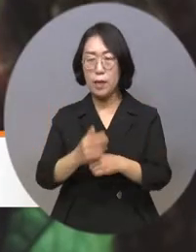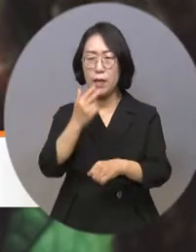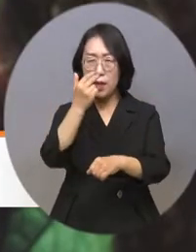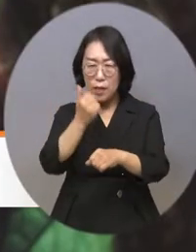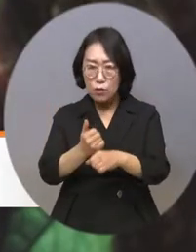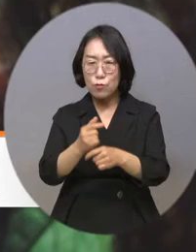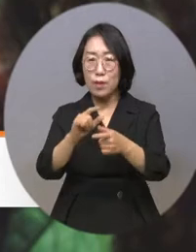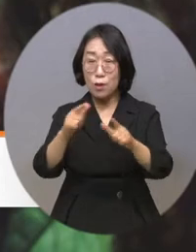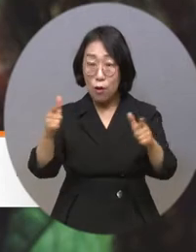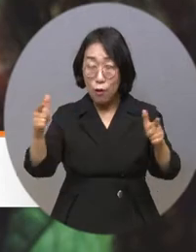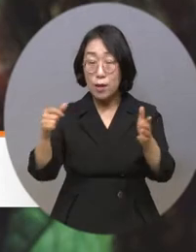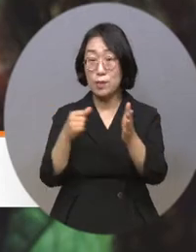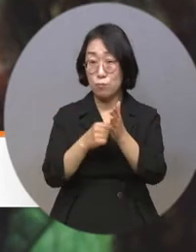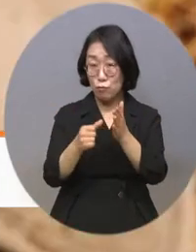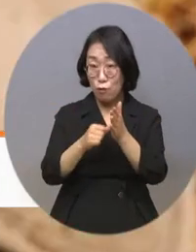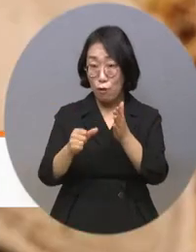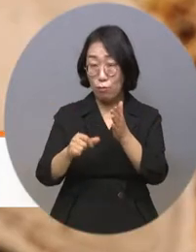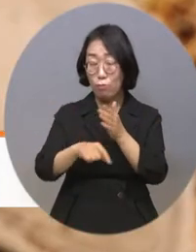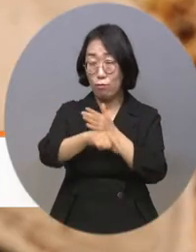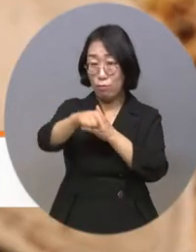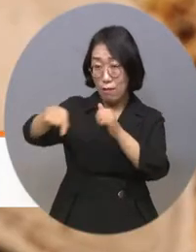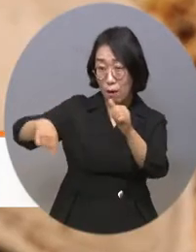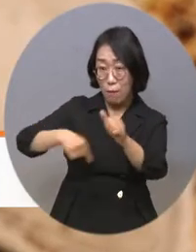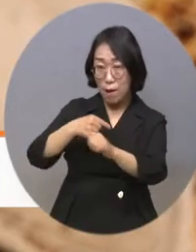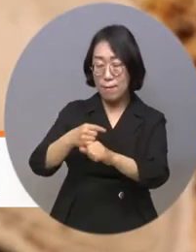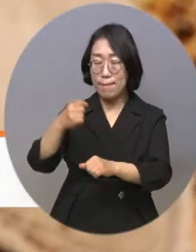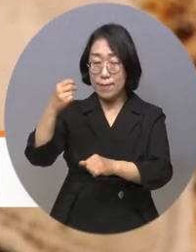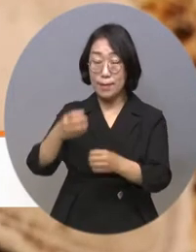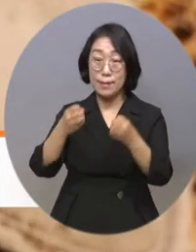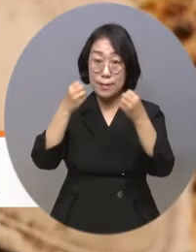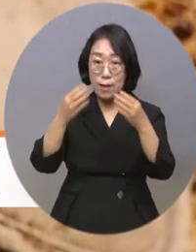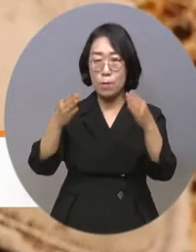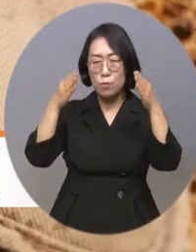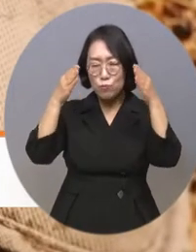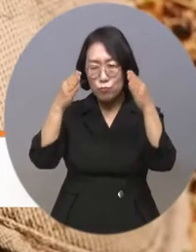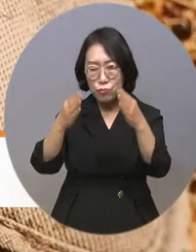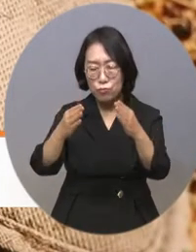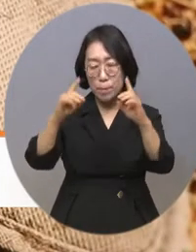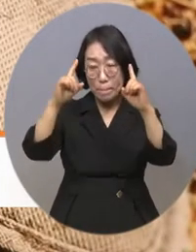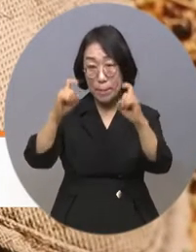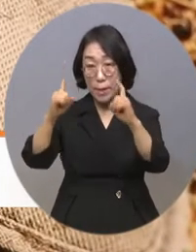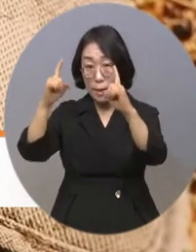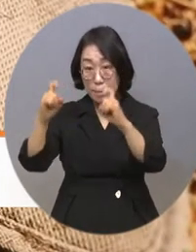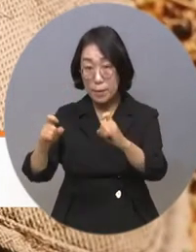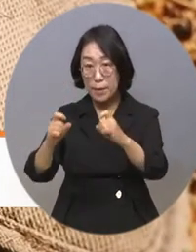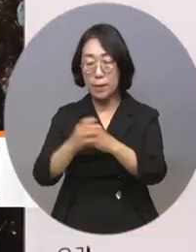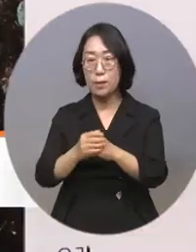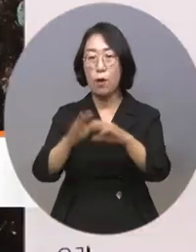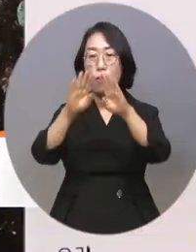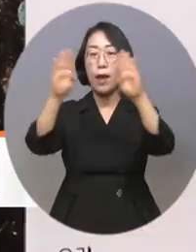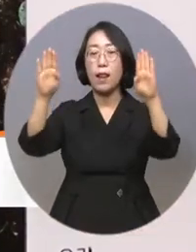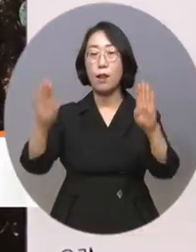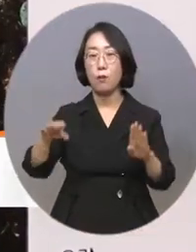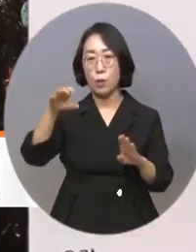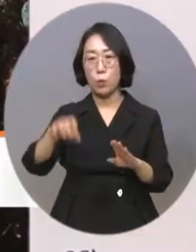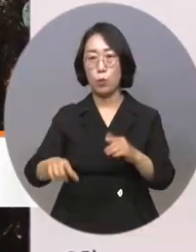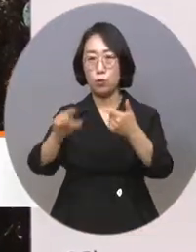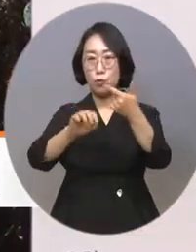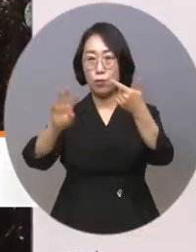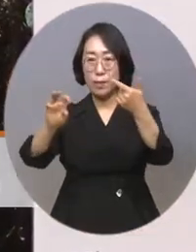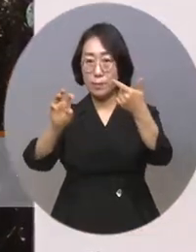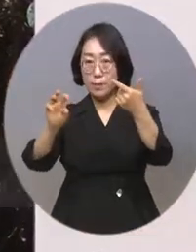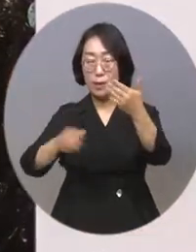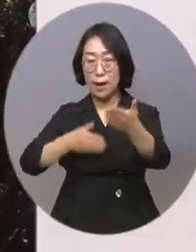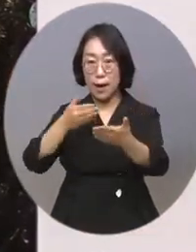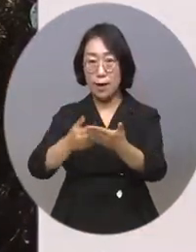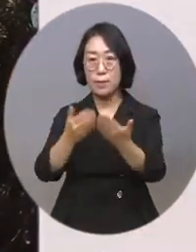사물, 익숙한 풍경을 작가의 또 다른 시각으로 작업한 작품들이 여수 다시봄 갤러리에서 오는 6월